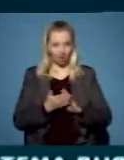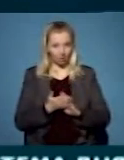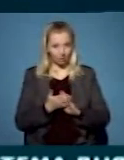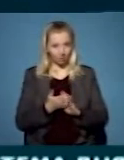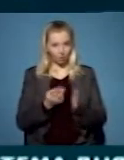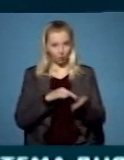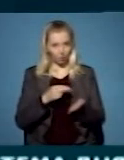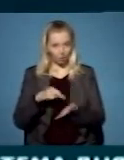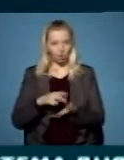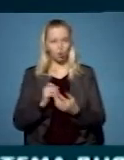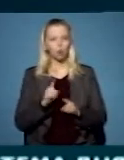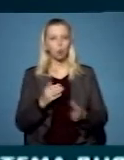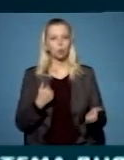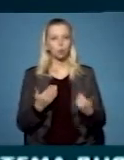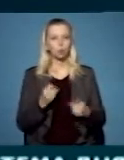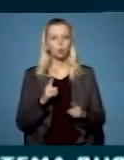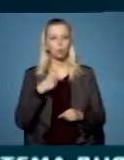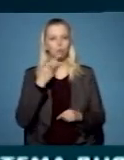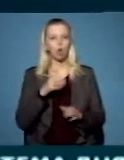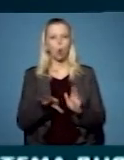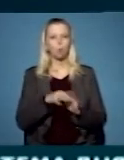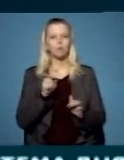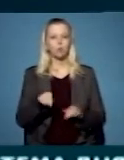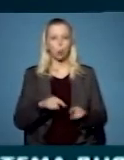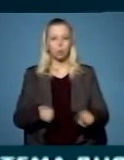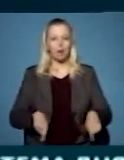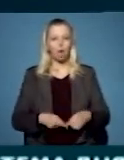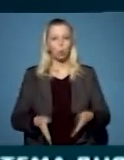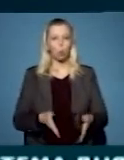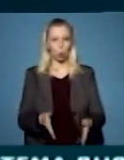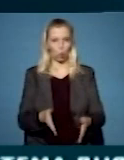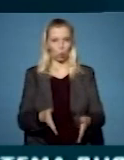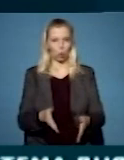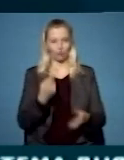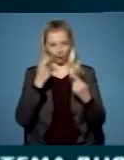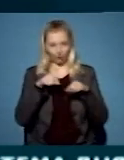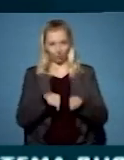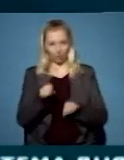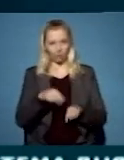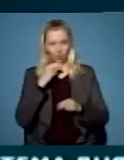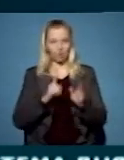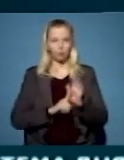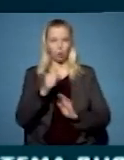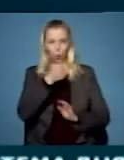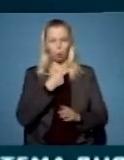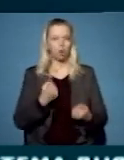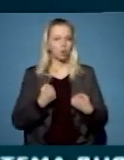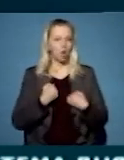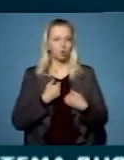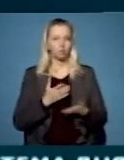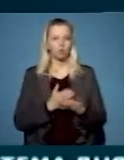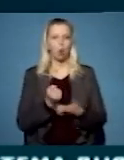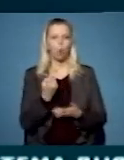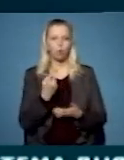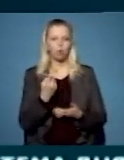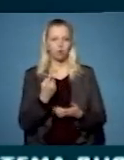і що стосується, чому, скажімо так, обрали саме цю ділянку дороги, так і акцентуємо на ній. Тому що від початку року, на жаль, ми маємо